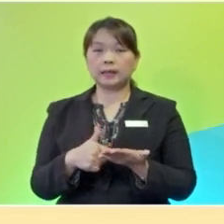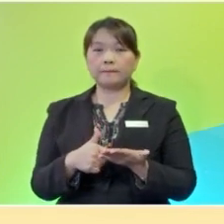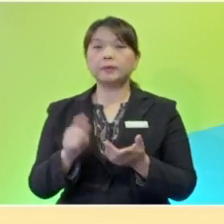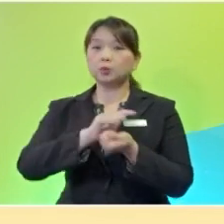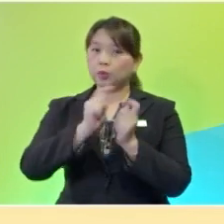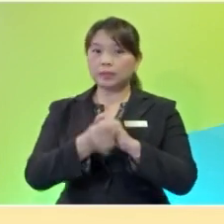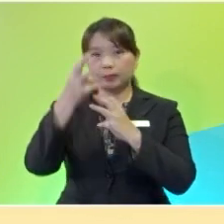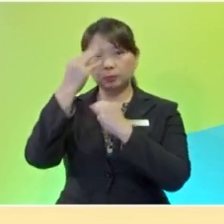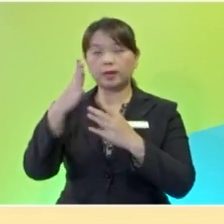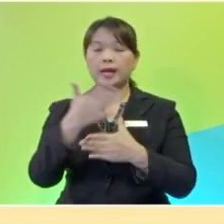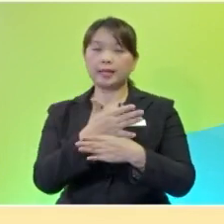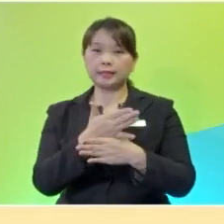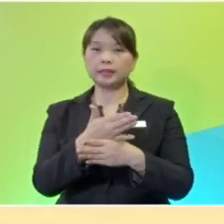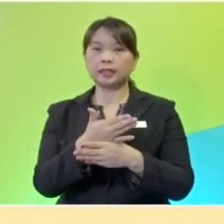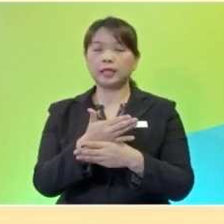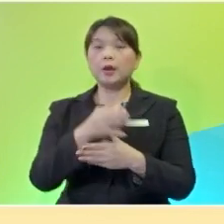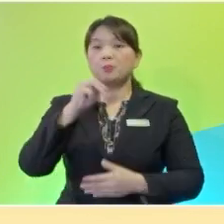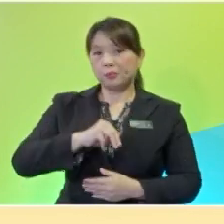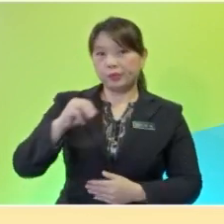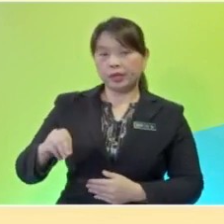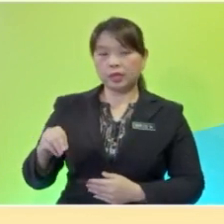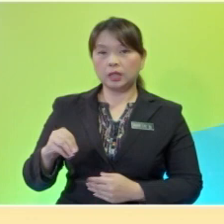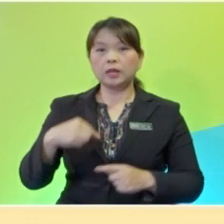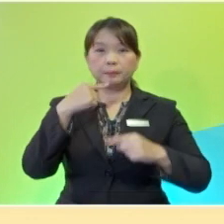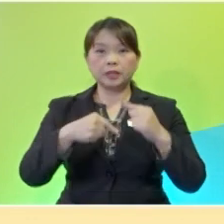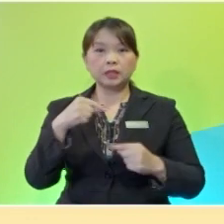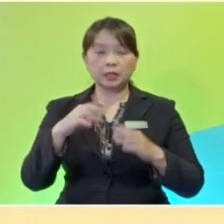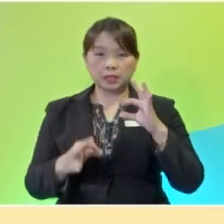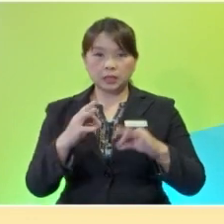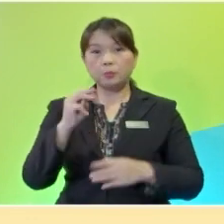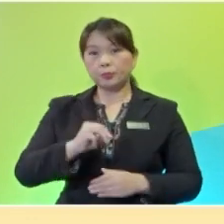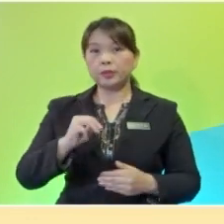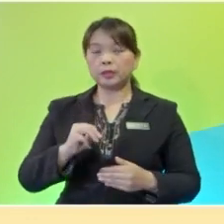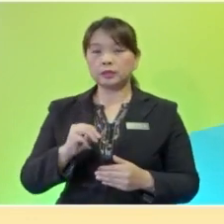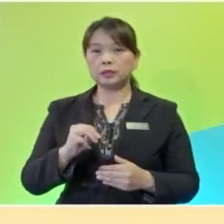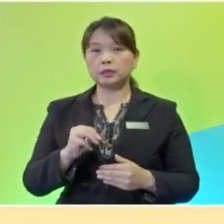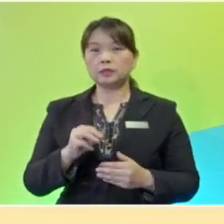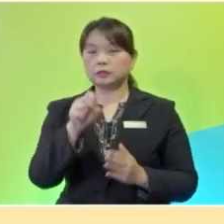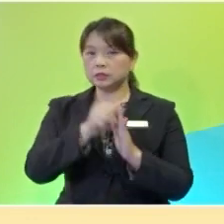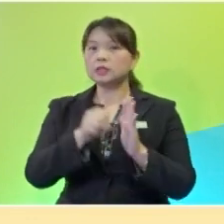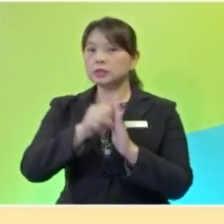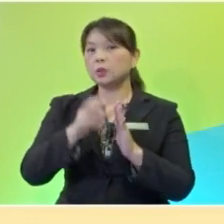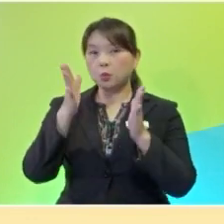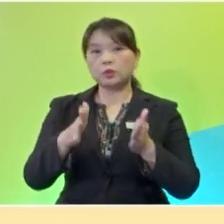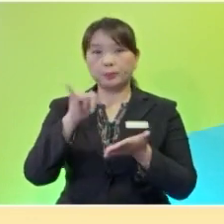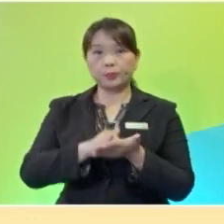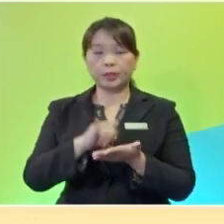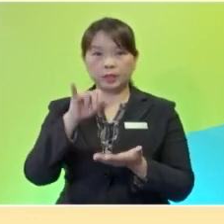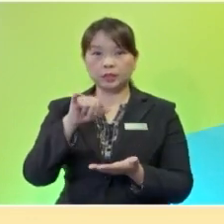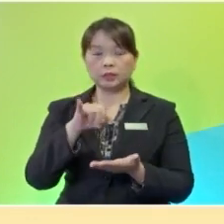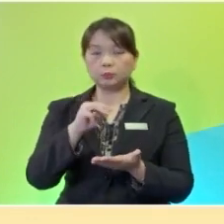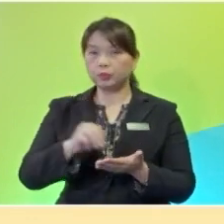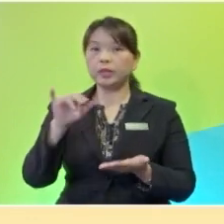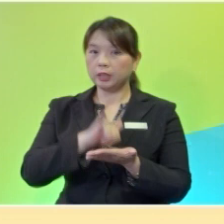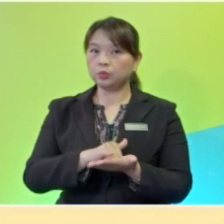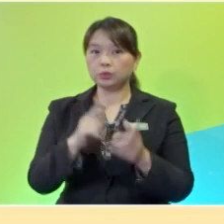解了，然后他通过这一个他所发现的一个成果呢，然后他呈堂，这种也是一种口头的啊呈现的